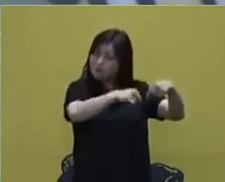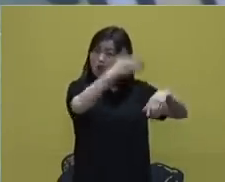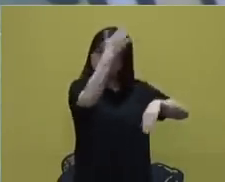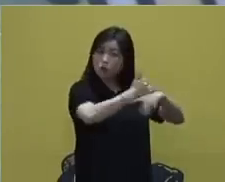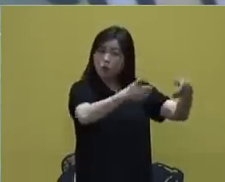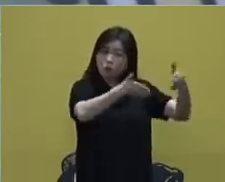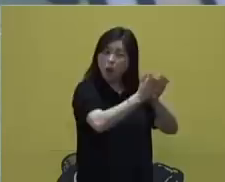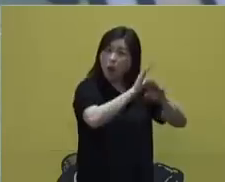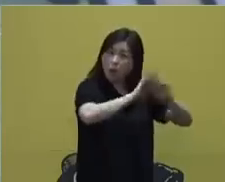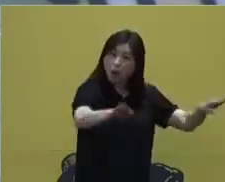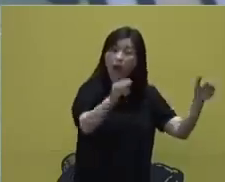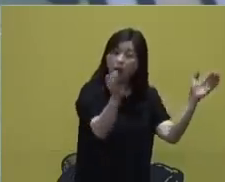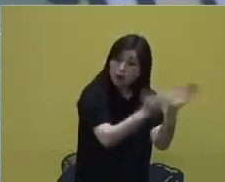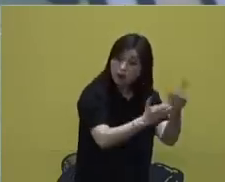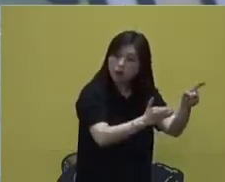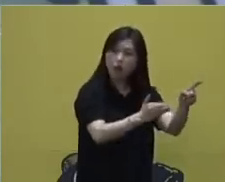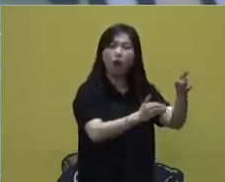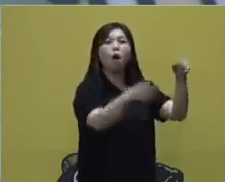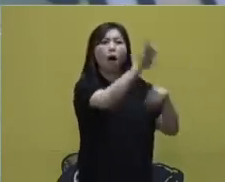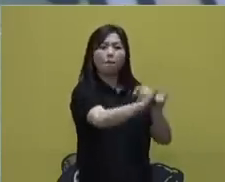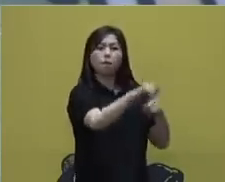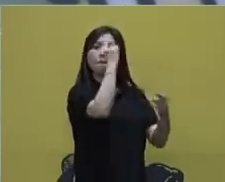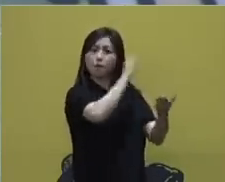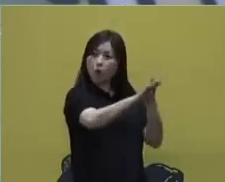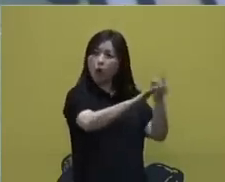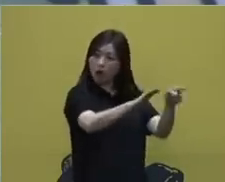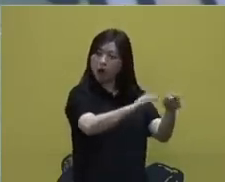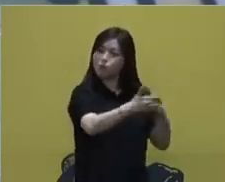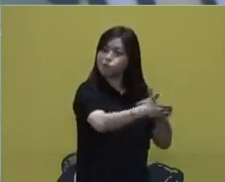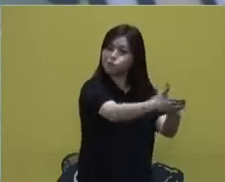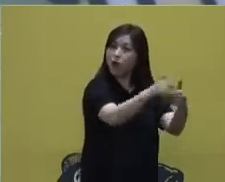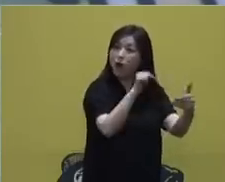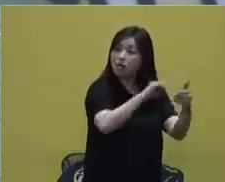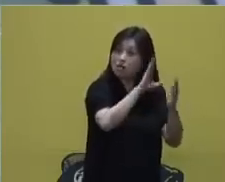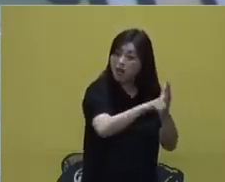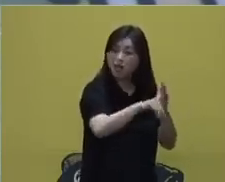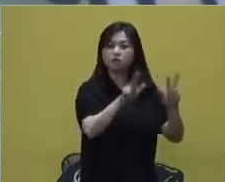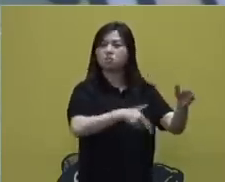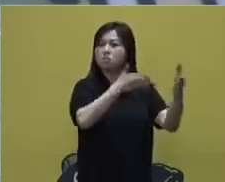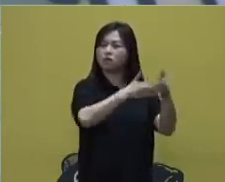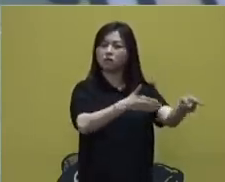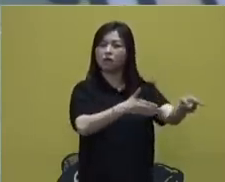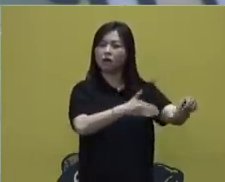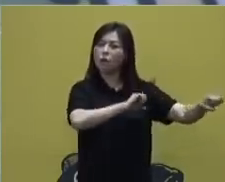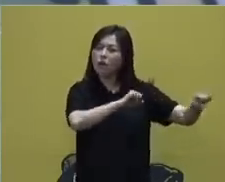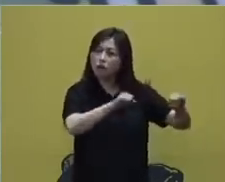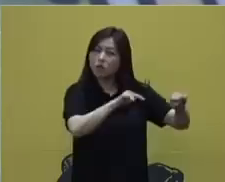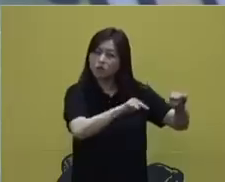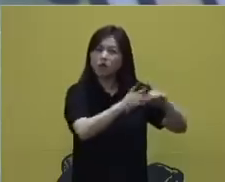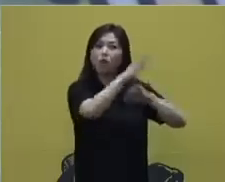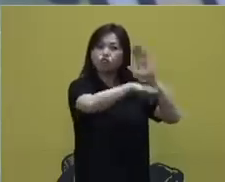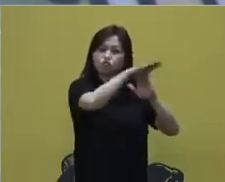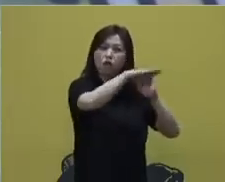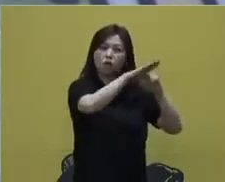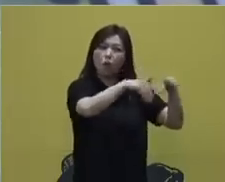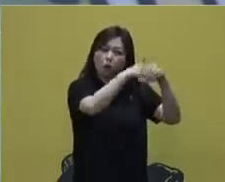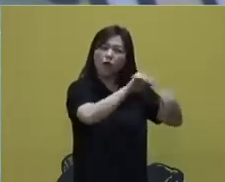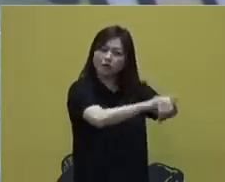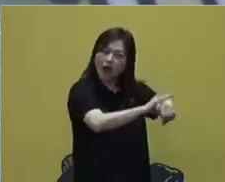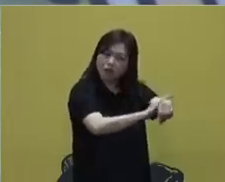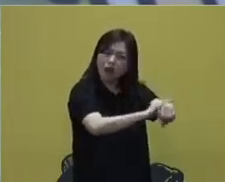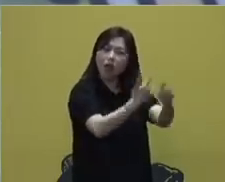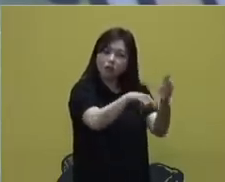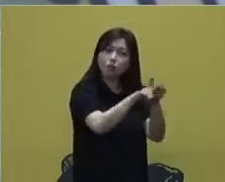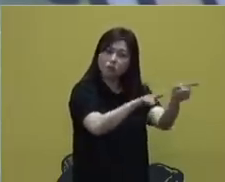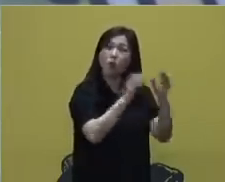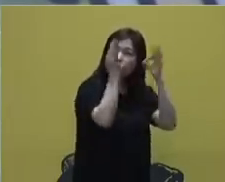진전시키고 한반도 평화를 갖다가 끌어나가는데 지금까지 우리가 해왔듯이 허기에서 남북관계 발전시키겠다는 거니까